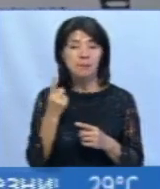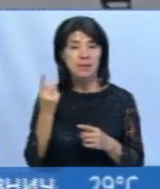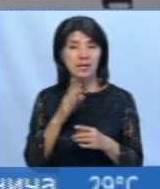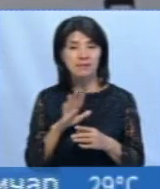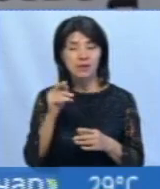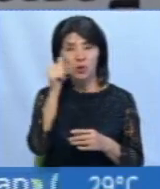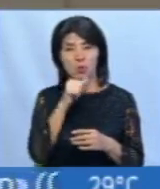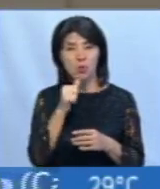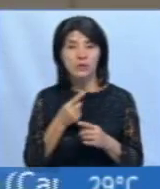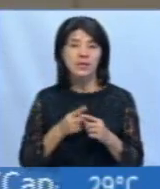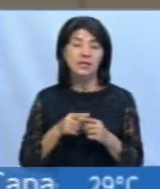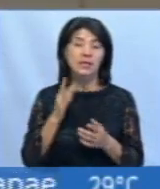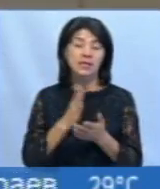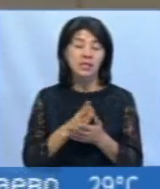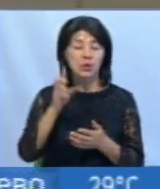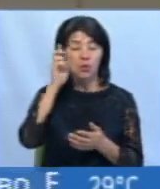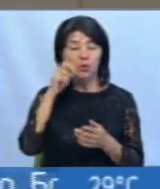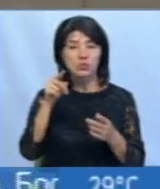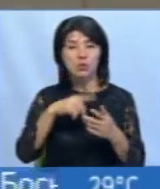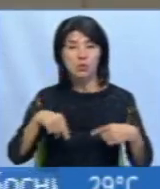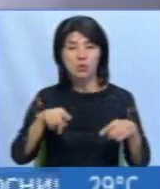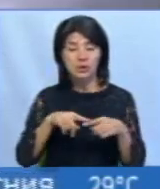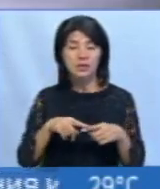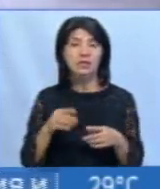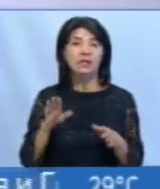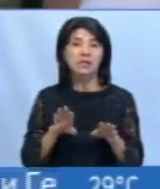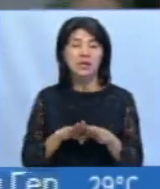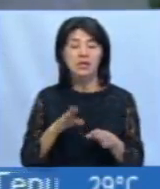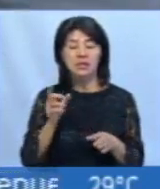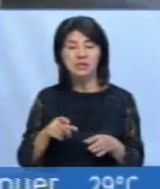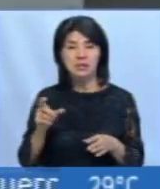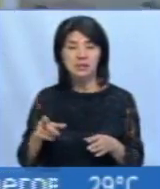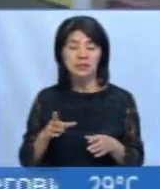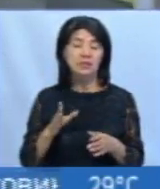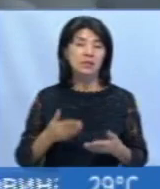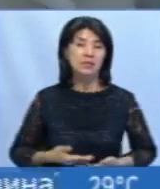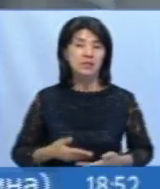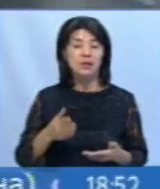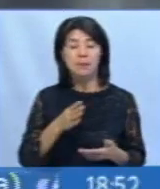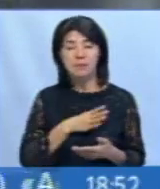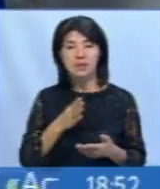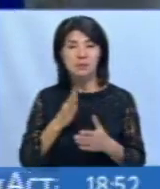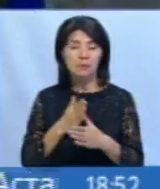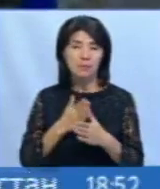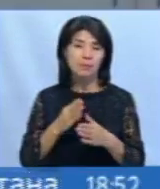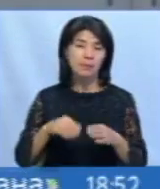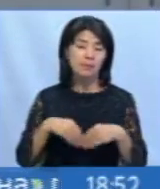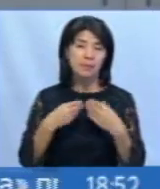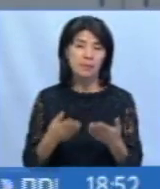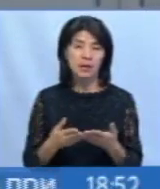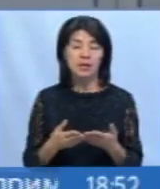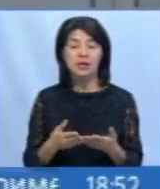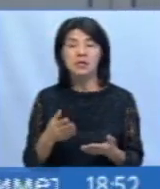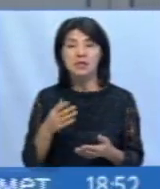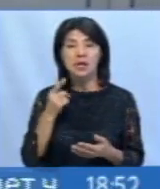между населением и госорганами. Жителям региона неоднократно оказывалась помощь, особенно в пик чрезвычайного положения в стране, когда